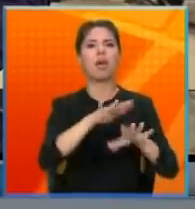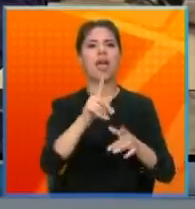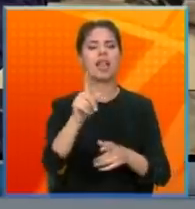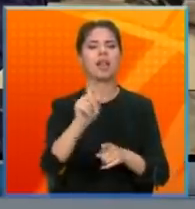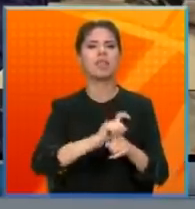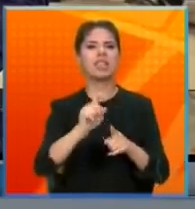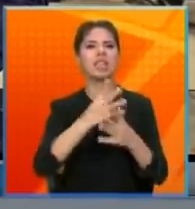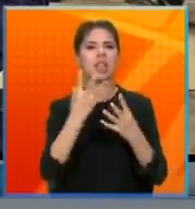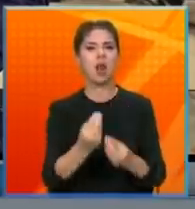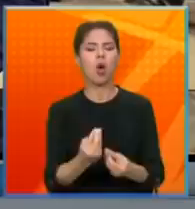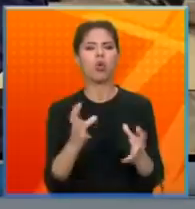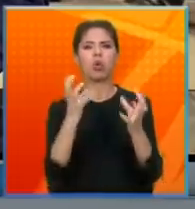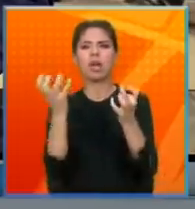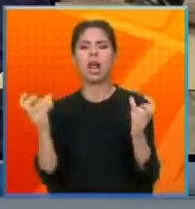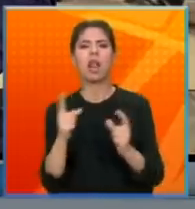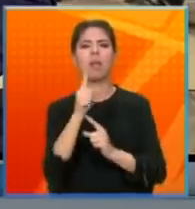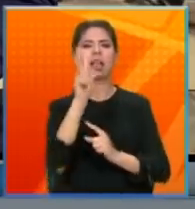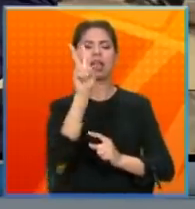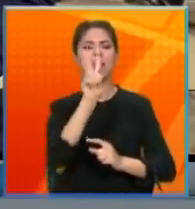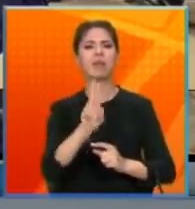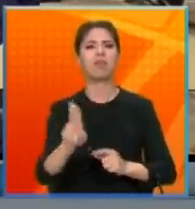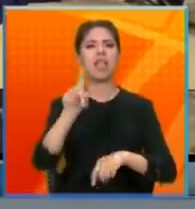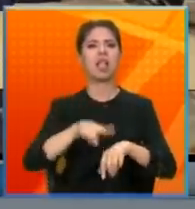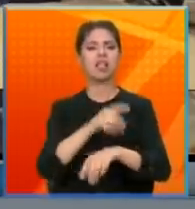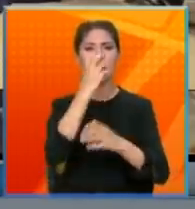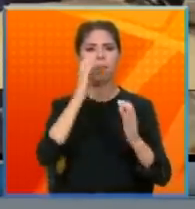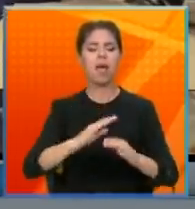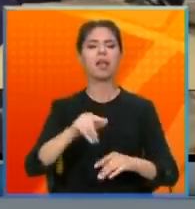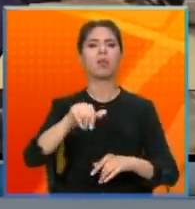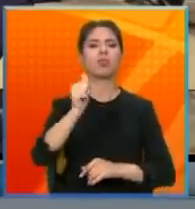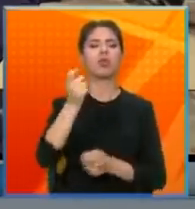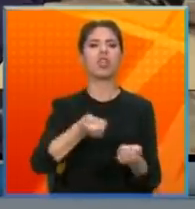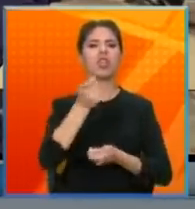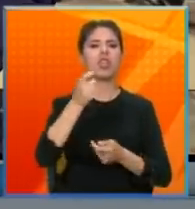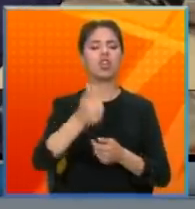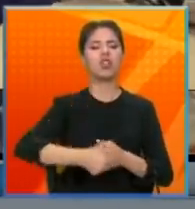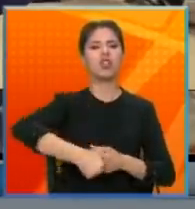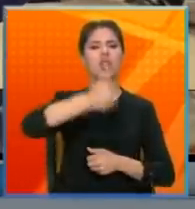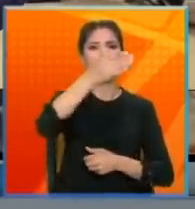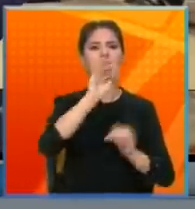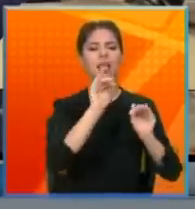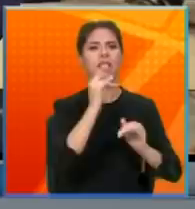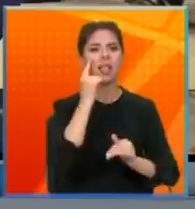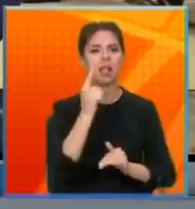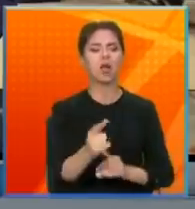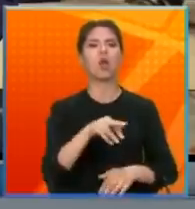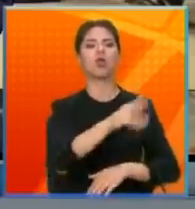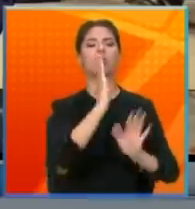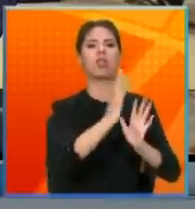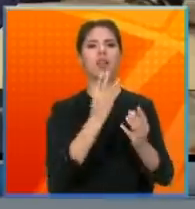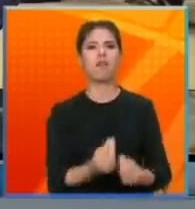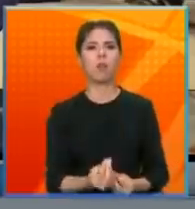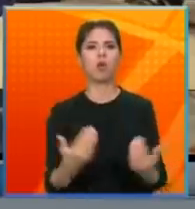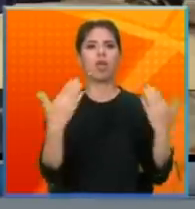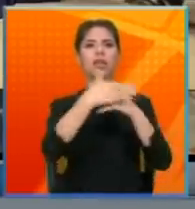havada geçiren kalabalık 27 saatlik bekleyişin sonunda bugün İçişleri Bakanı Süleyman Soylu'nun araya girmesiyle yürüyüşe devam